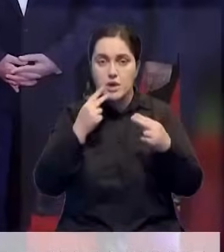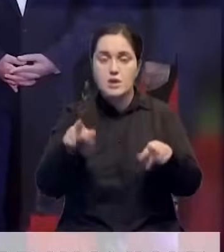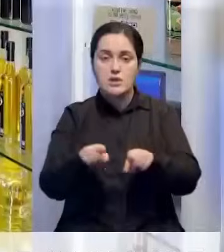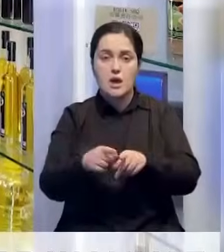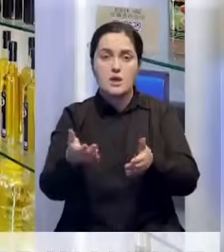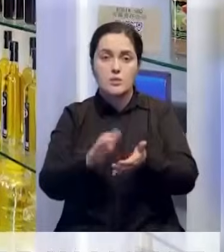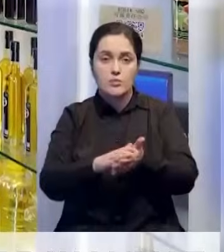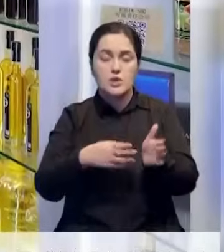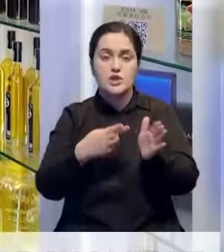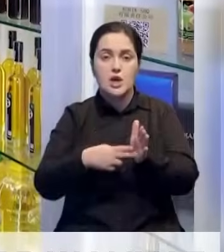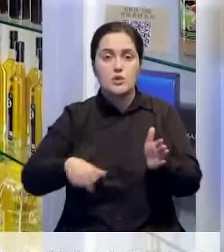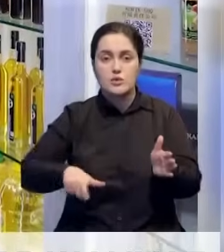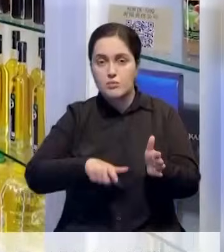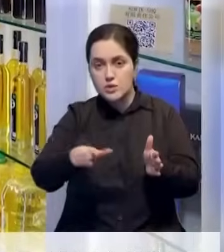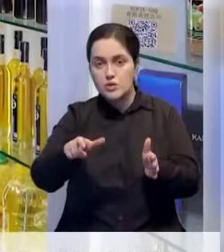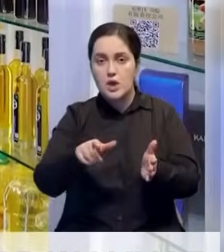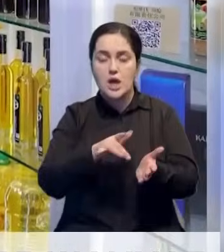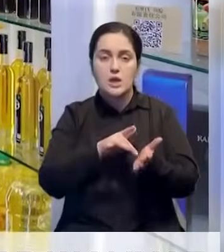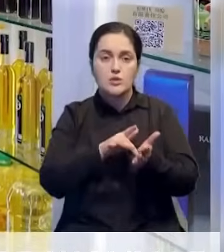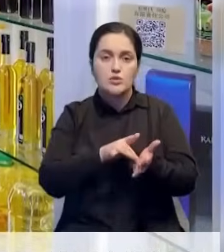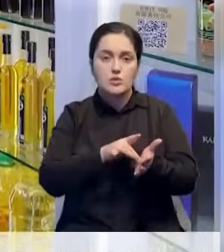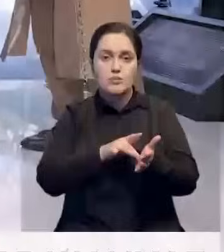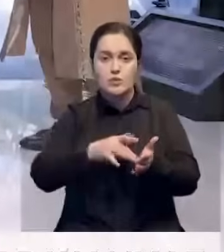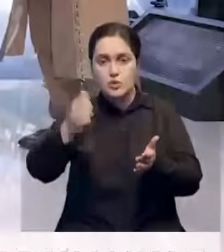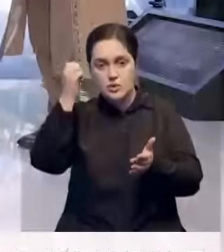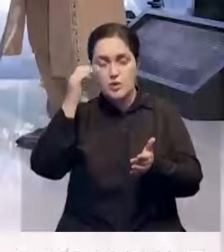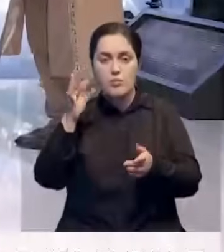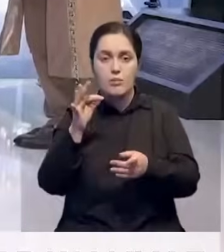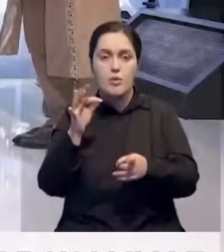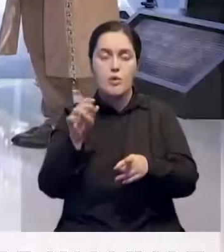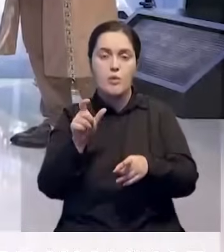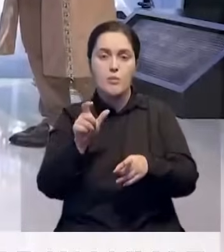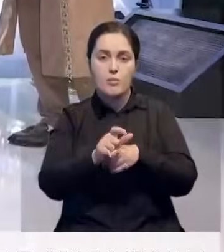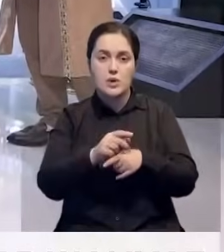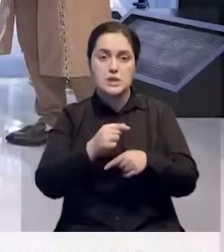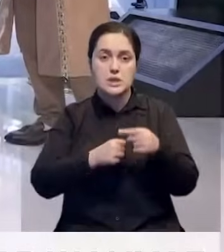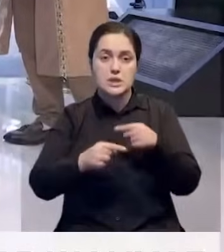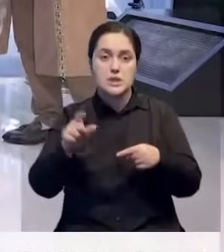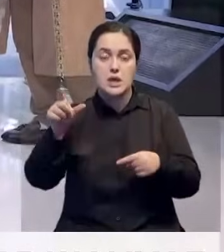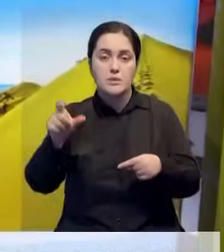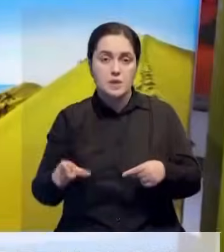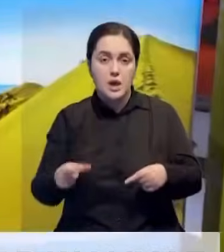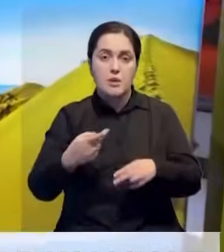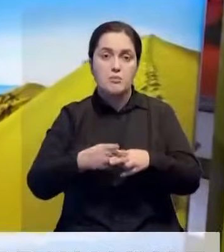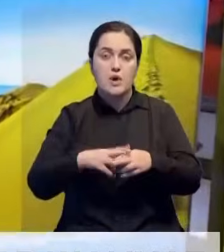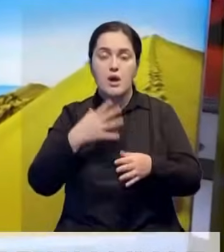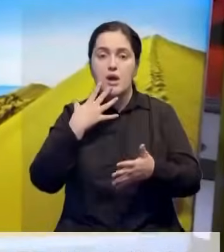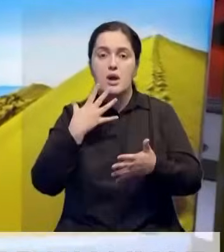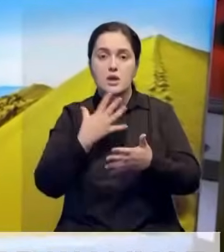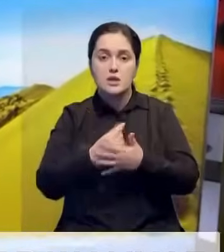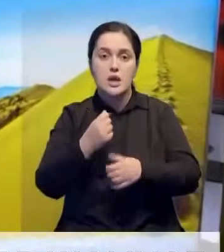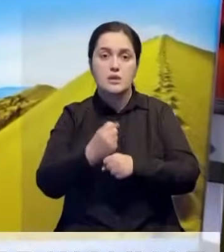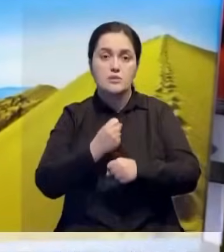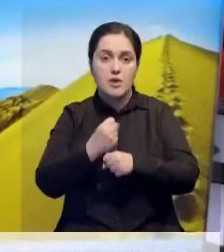Также ознакомились сетью железнодорожных маршрутов и ключевыми туристическими достопримечательностями. По словам предпринимателей,